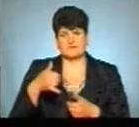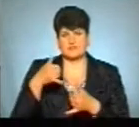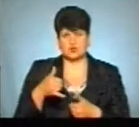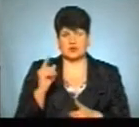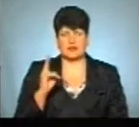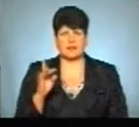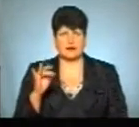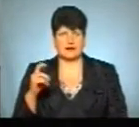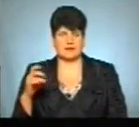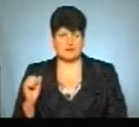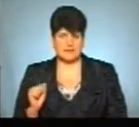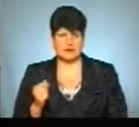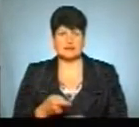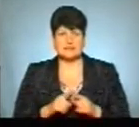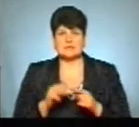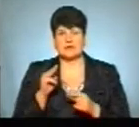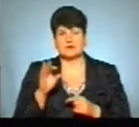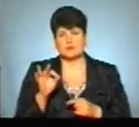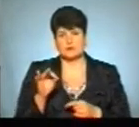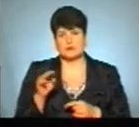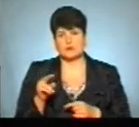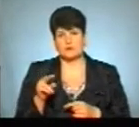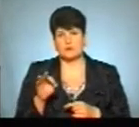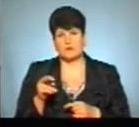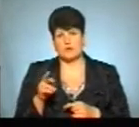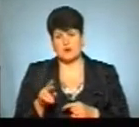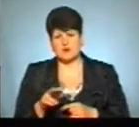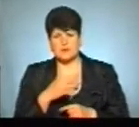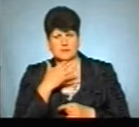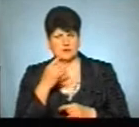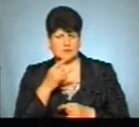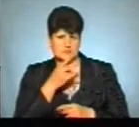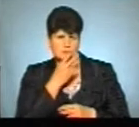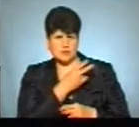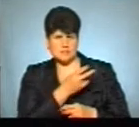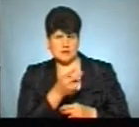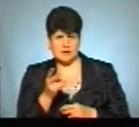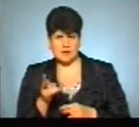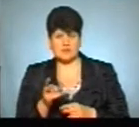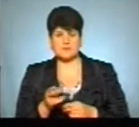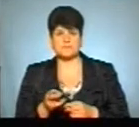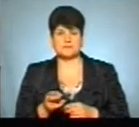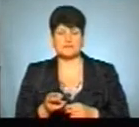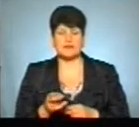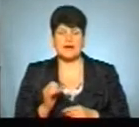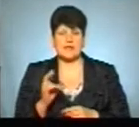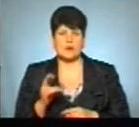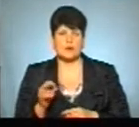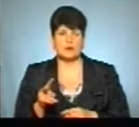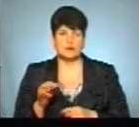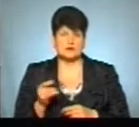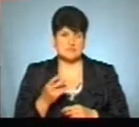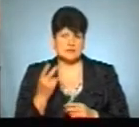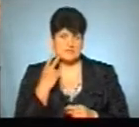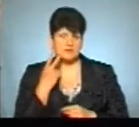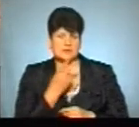В першу чергу це тополі. Ми не раз у місті спостерігаємо, ну, я як природничник і еколог завжди